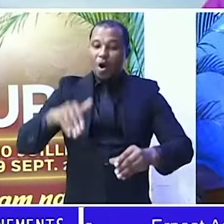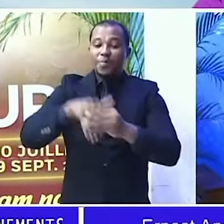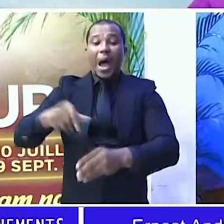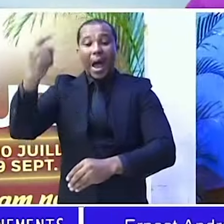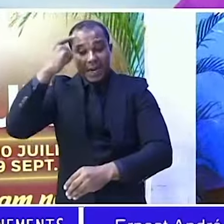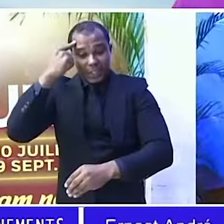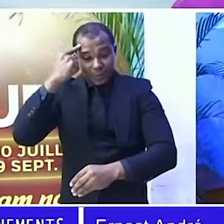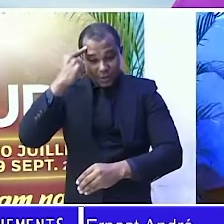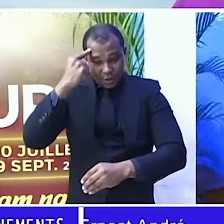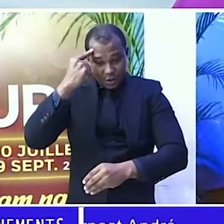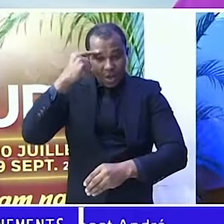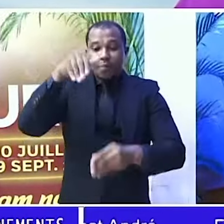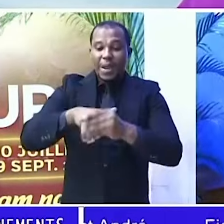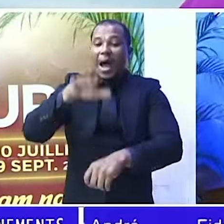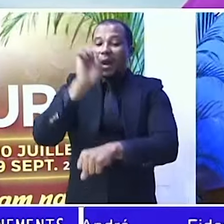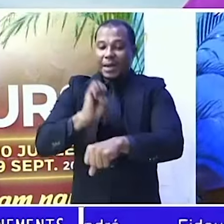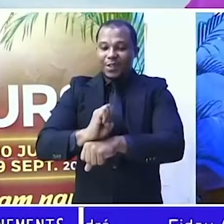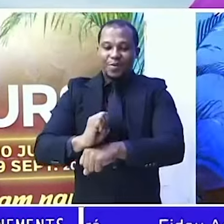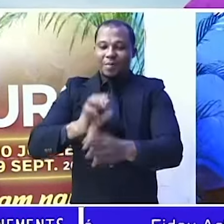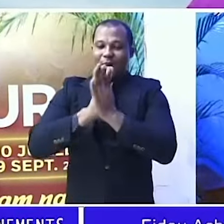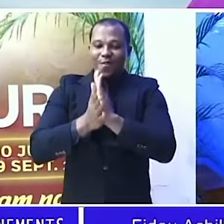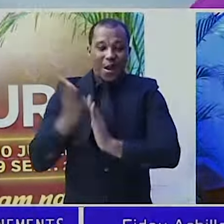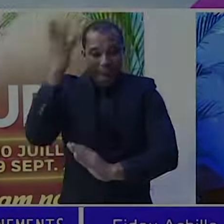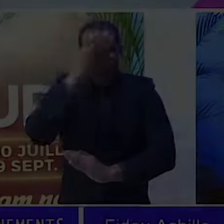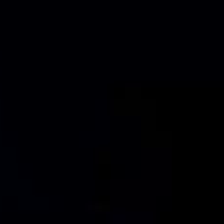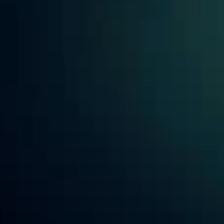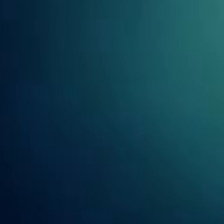devant bon Dieu pour capable vivre plus belle toujours dans le bon Dieu.